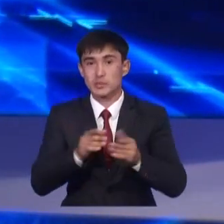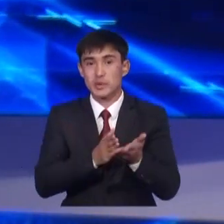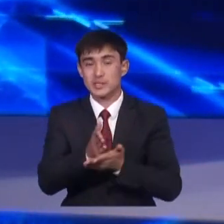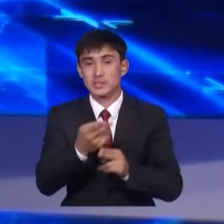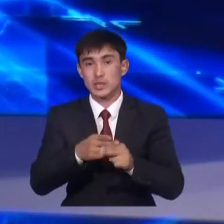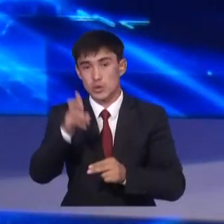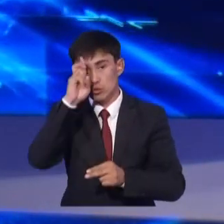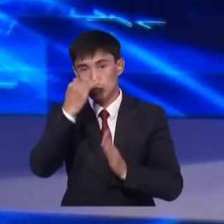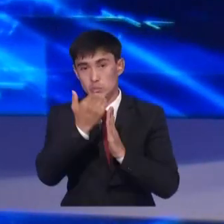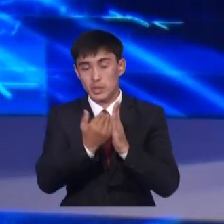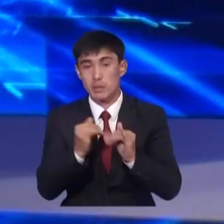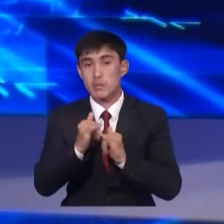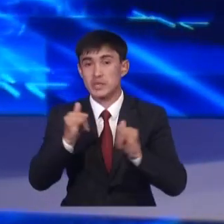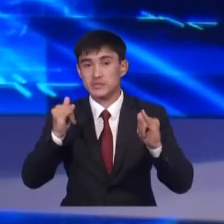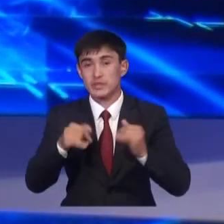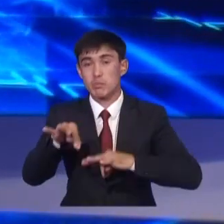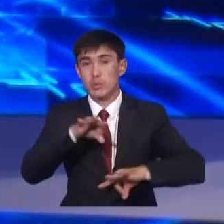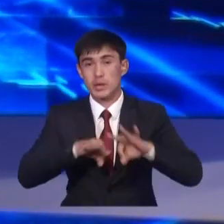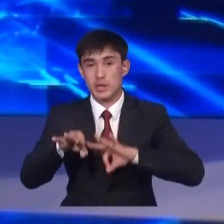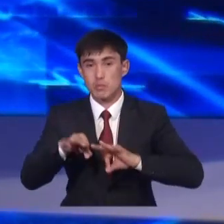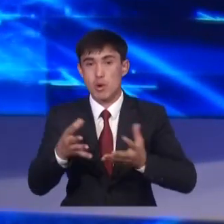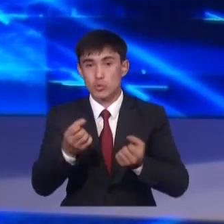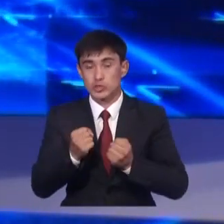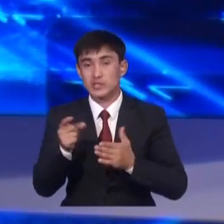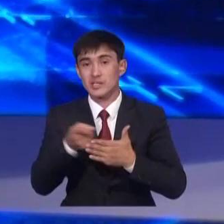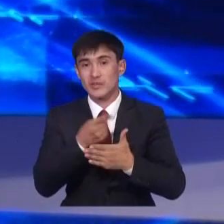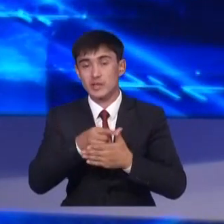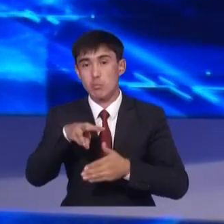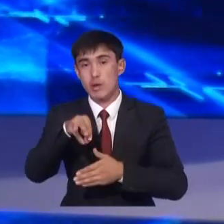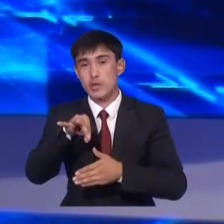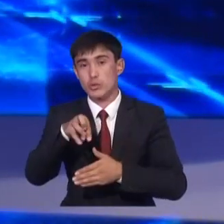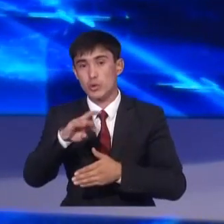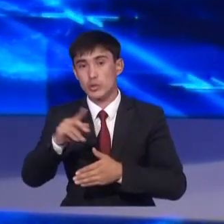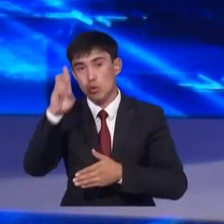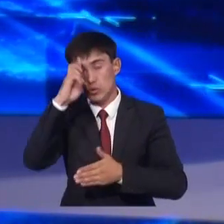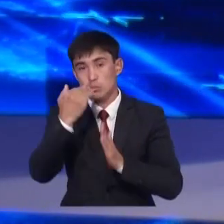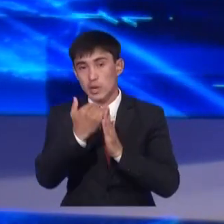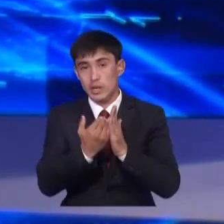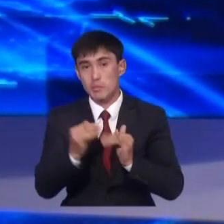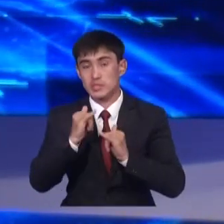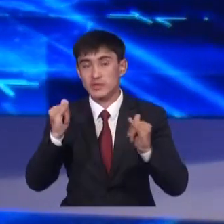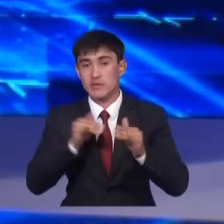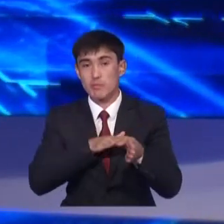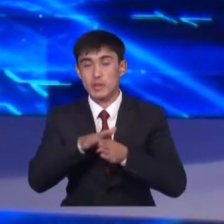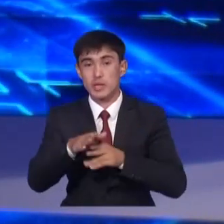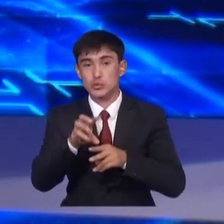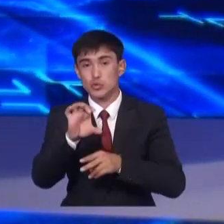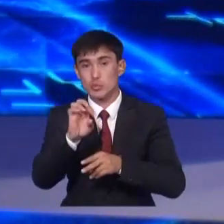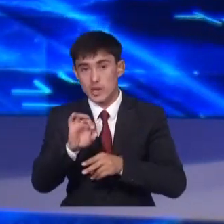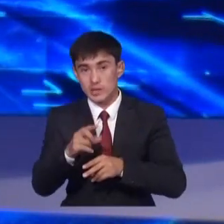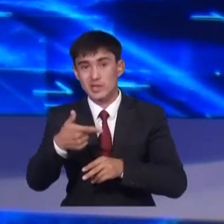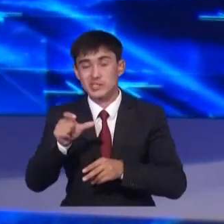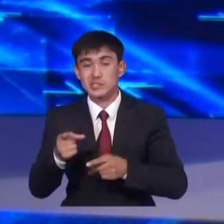обществом реализации государственных программ развития. Проект получил название «Мониторинг государственных программ развития, выполняемых